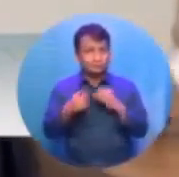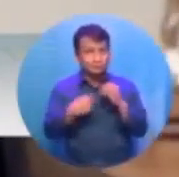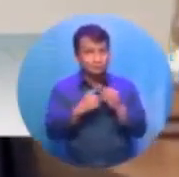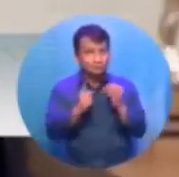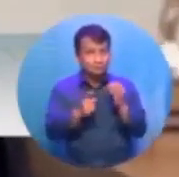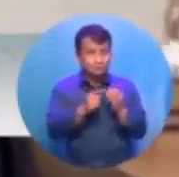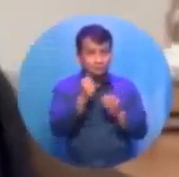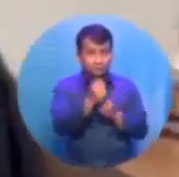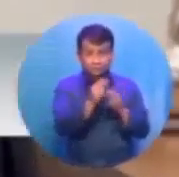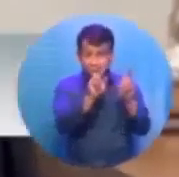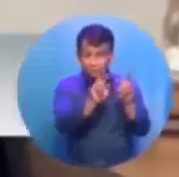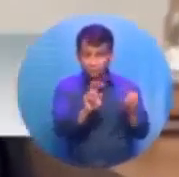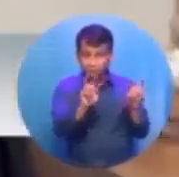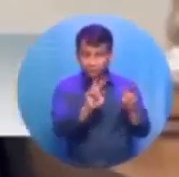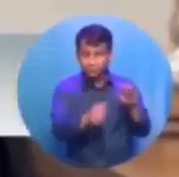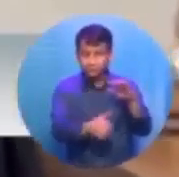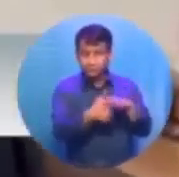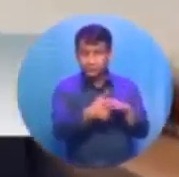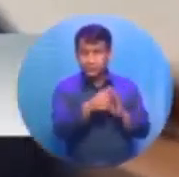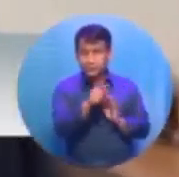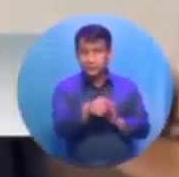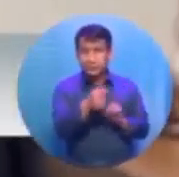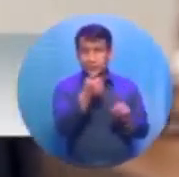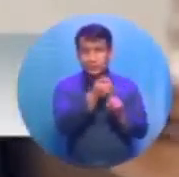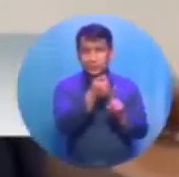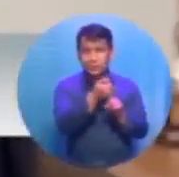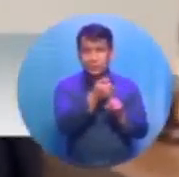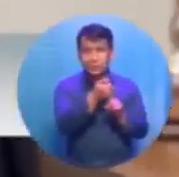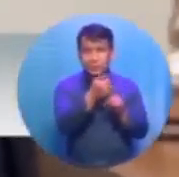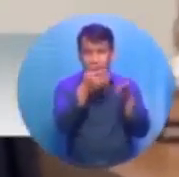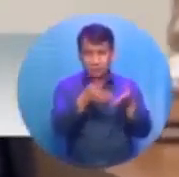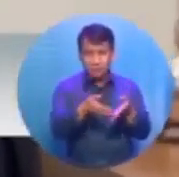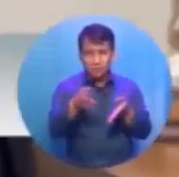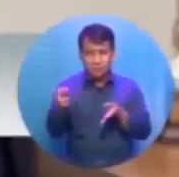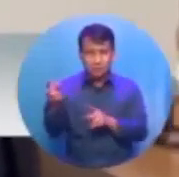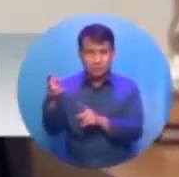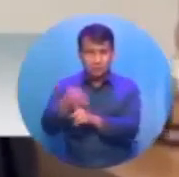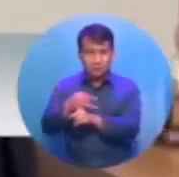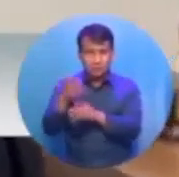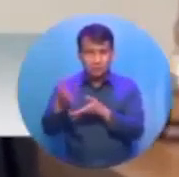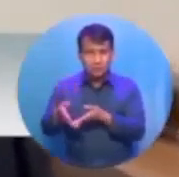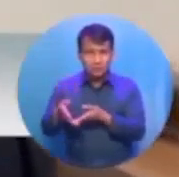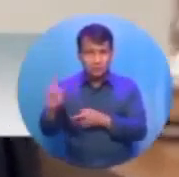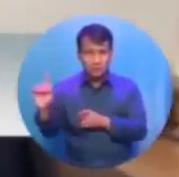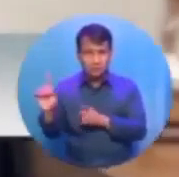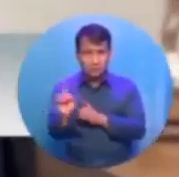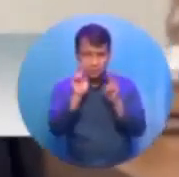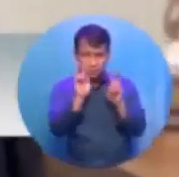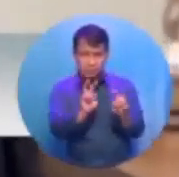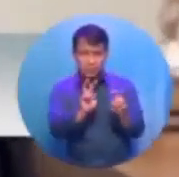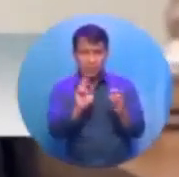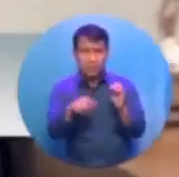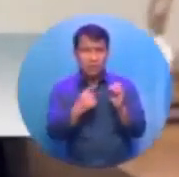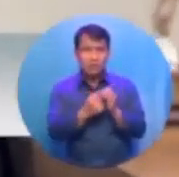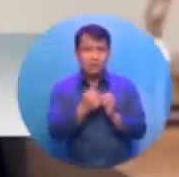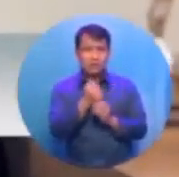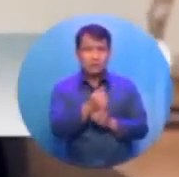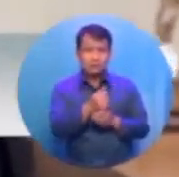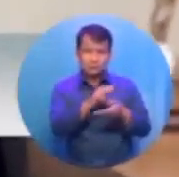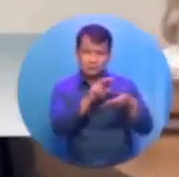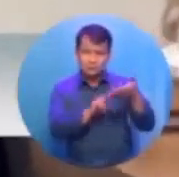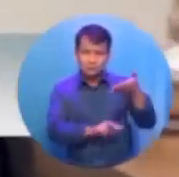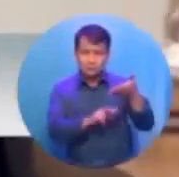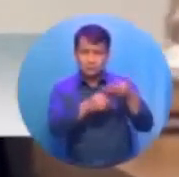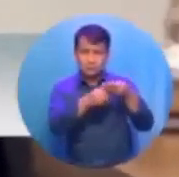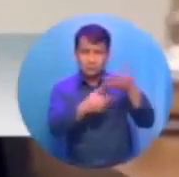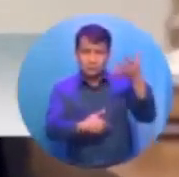proceedings, ang nag-a-appear lang po dyan is yung accused unless yung victim po ay mismong naandun at the scene of the crime. Ang pagkabasa ko po kasi